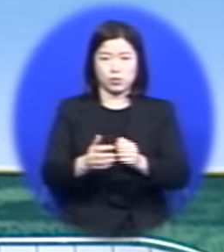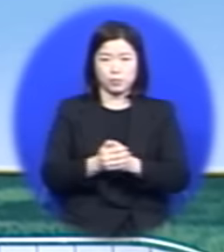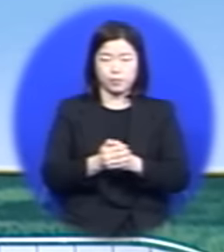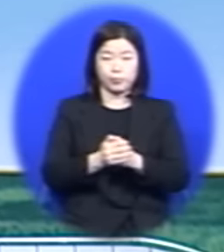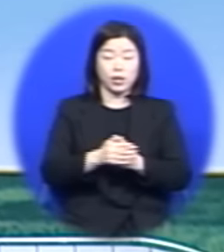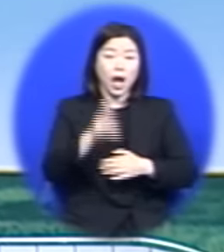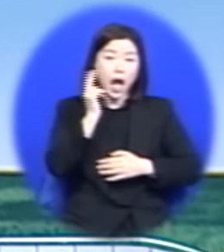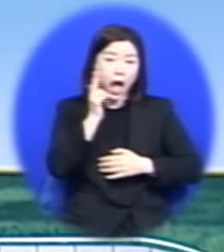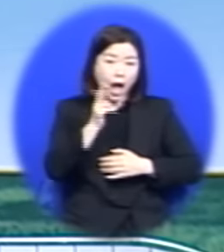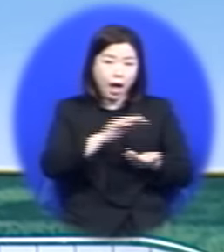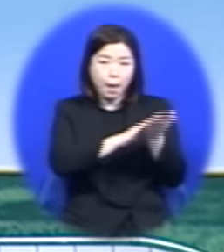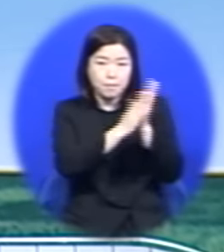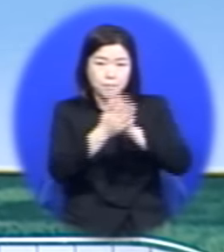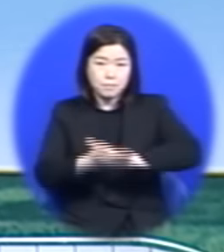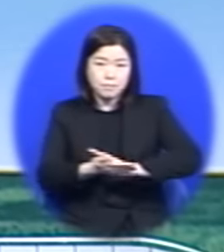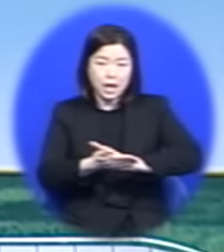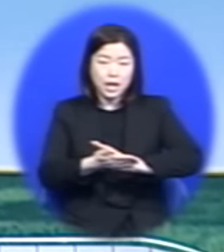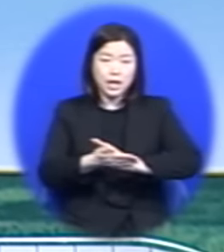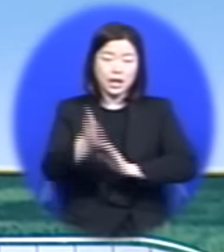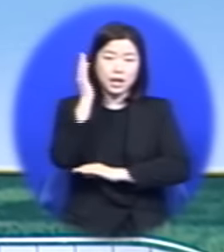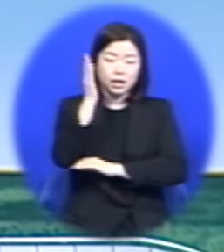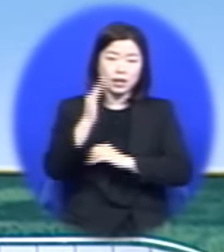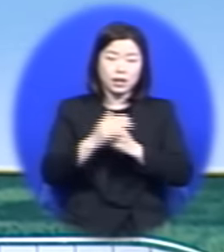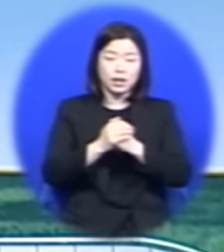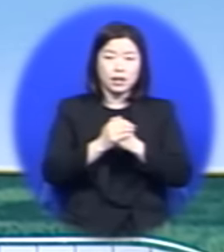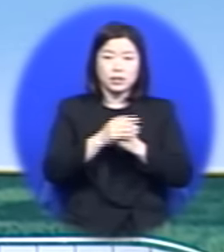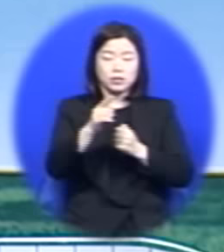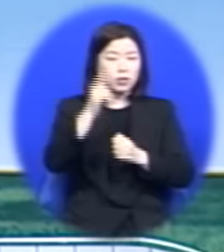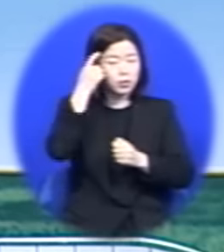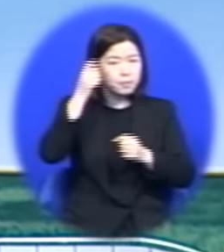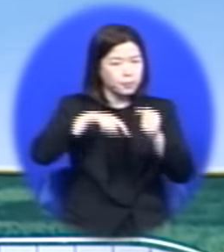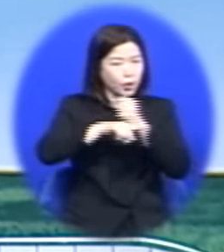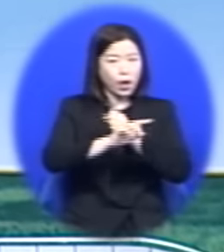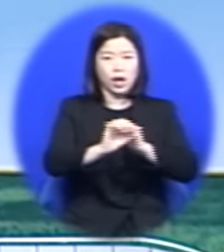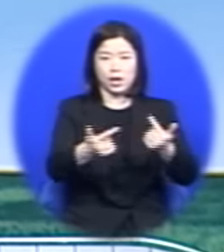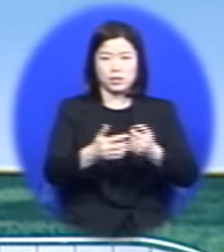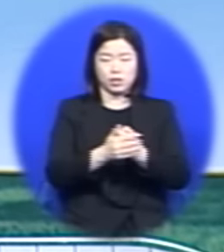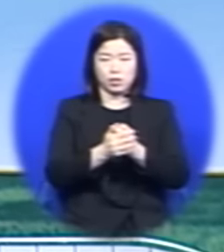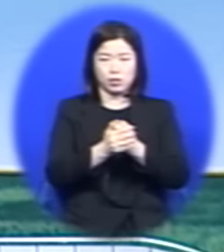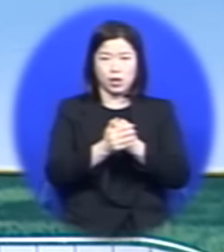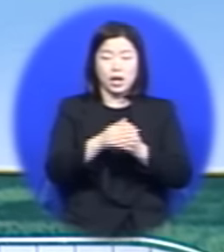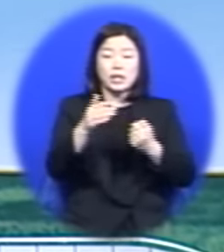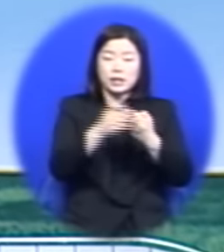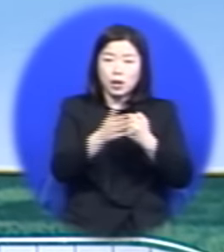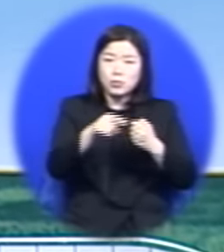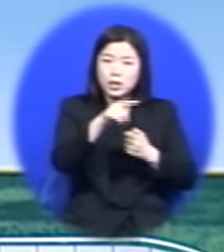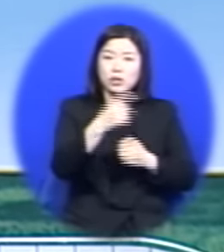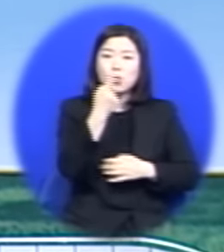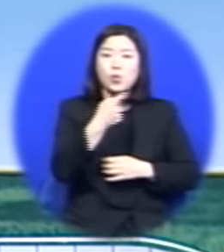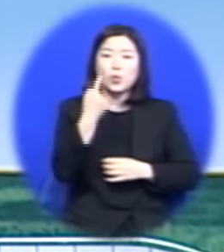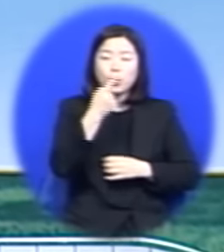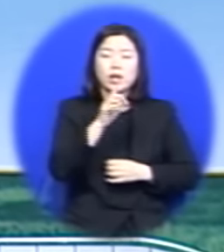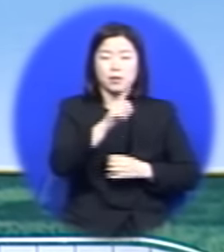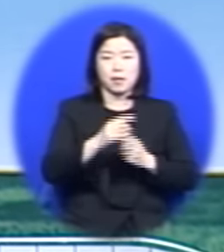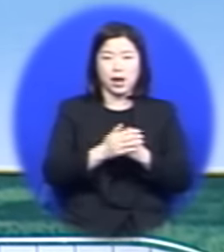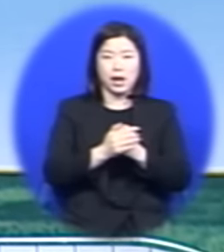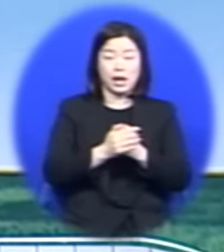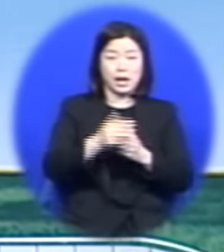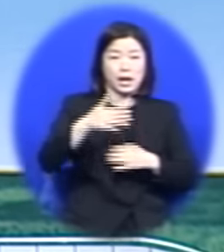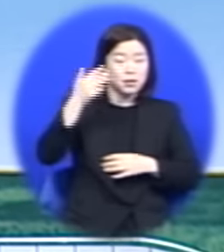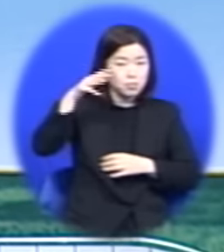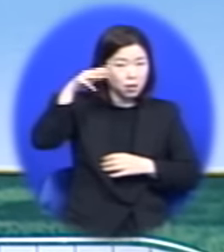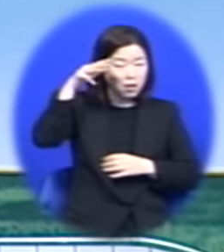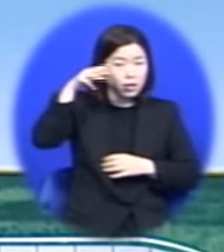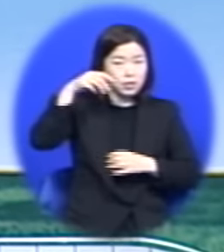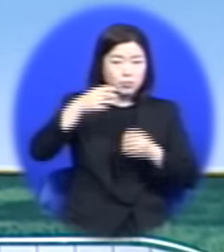아닙니다. 그러니까 진화론이라고 하는 거예요. 창조론, 진화론 아직까지